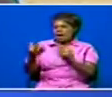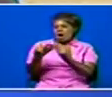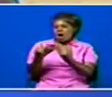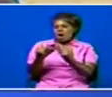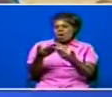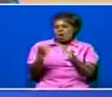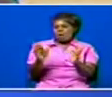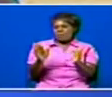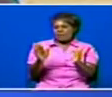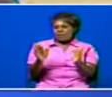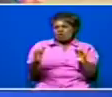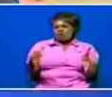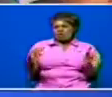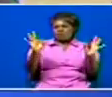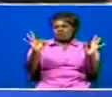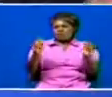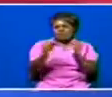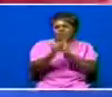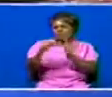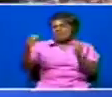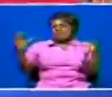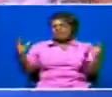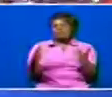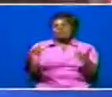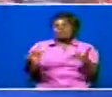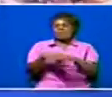kuifungua tukiwa pamoja na mashujaa hawa.